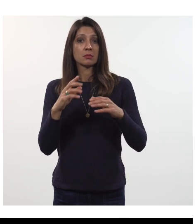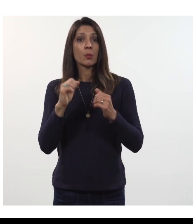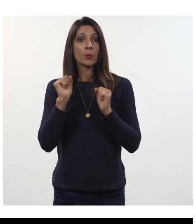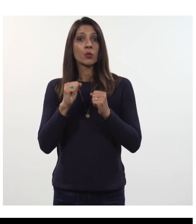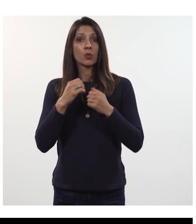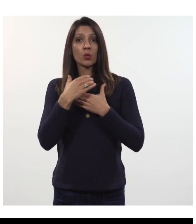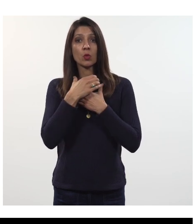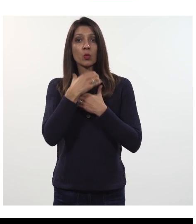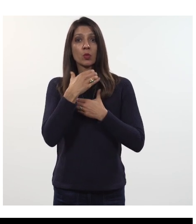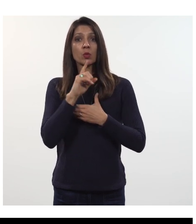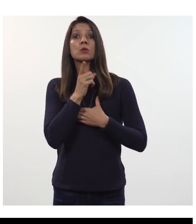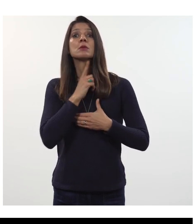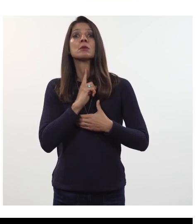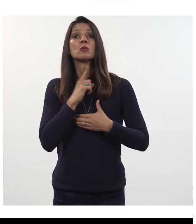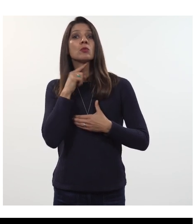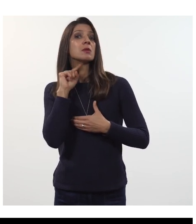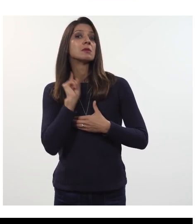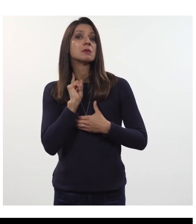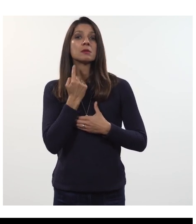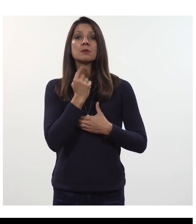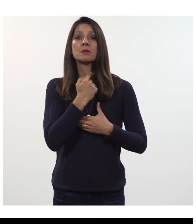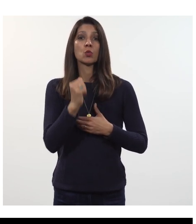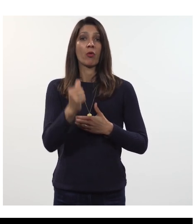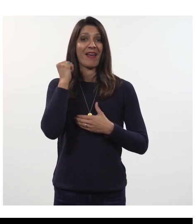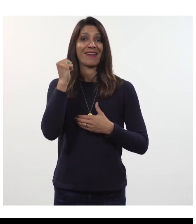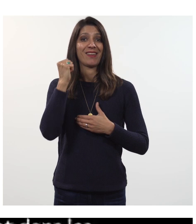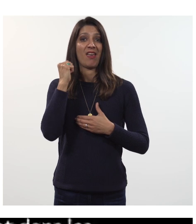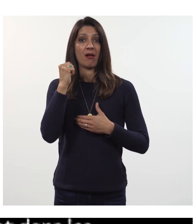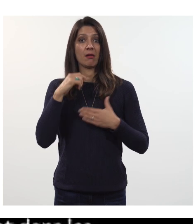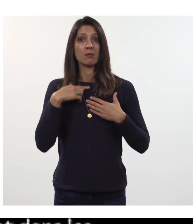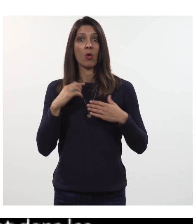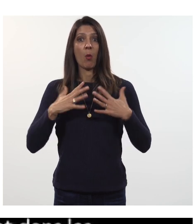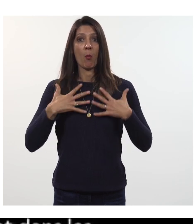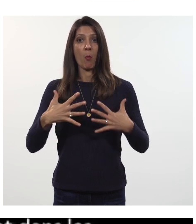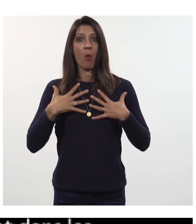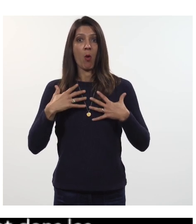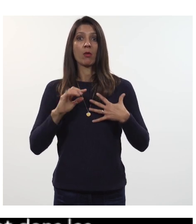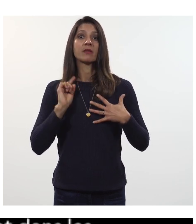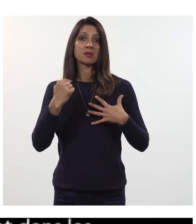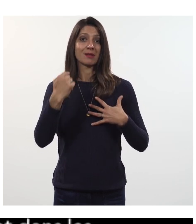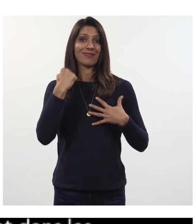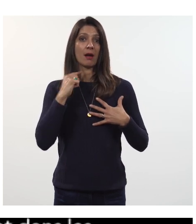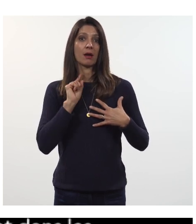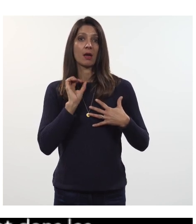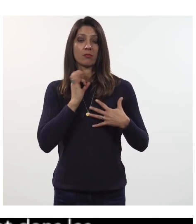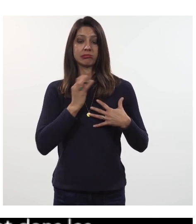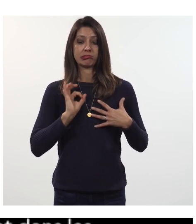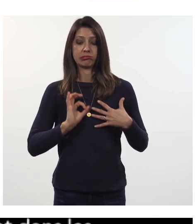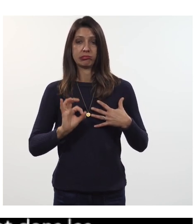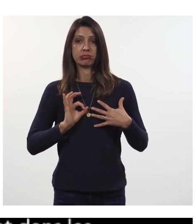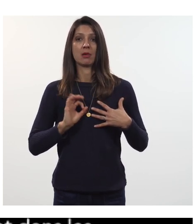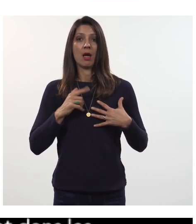niveau de l'œsophage. Bah, ils peuvent aller en arrière vers les poumons, hein, ils vont passer dans la trachée. Donc là, bien sûr, l'inhalation,